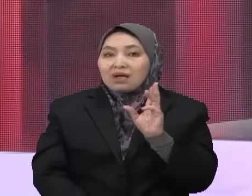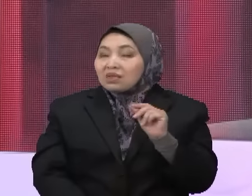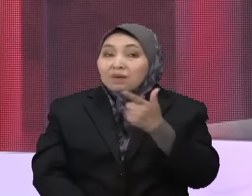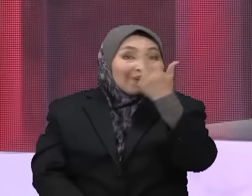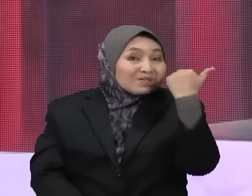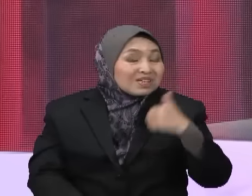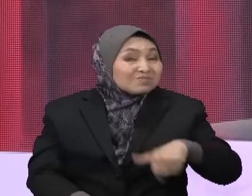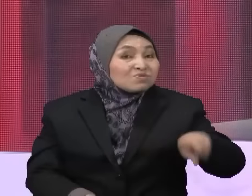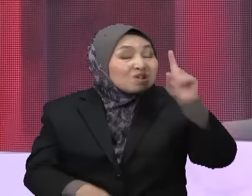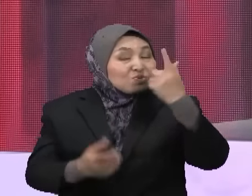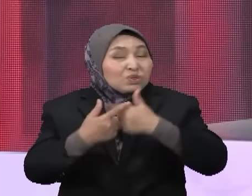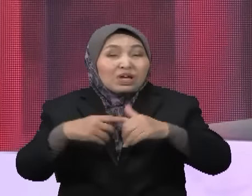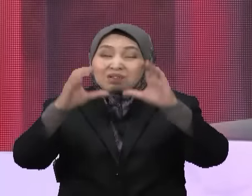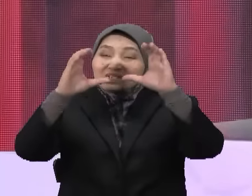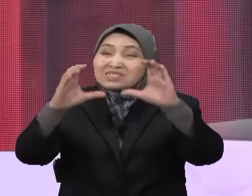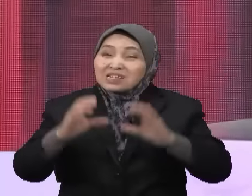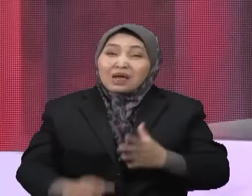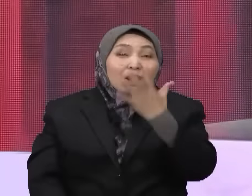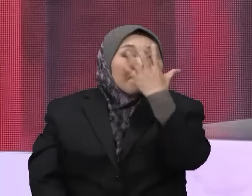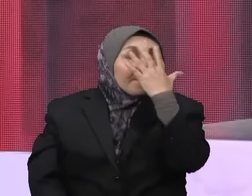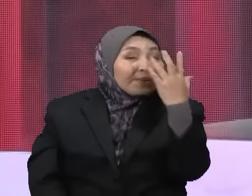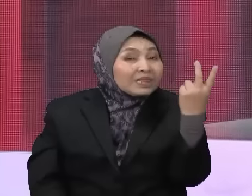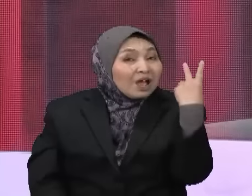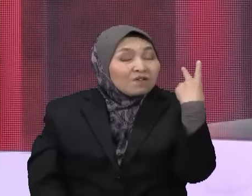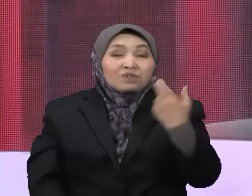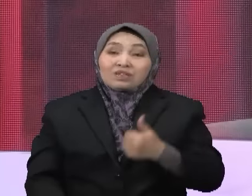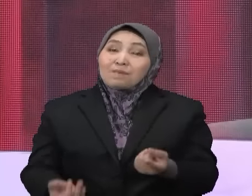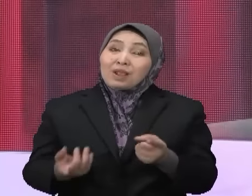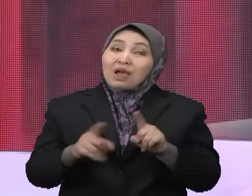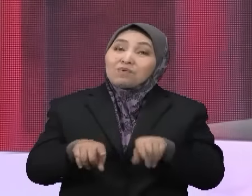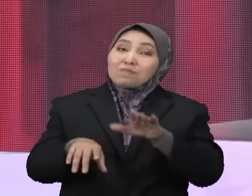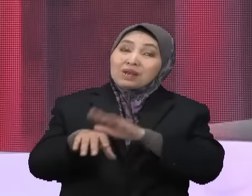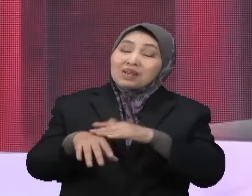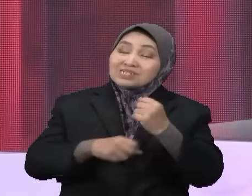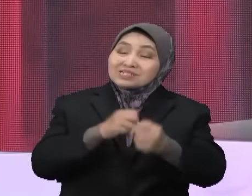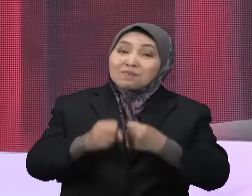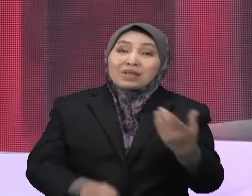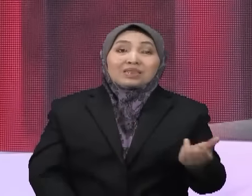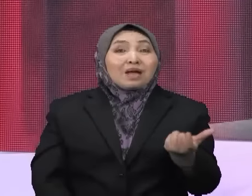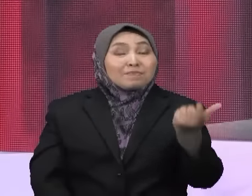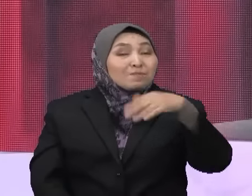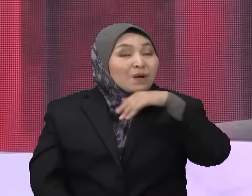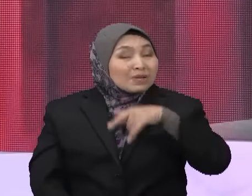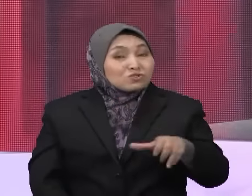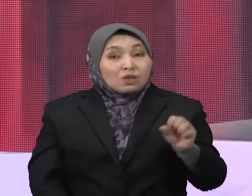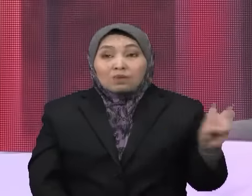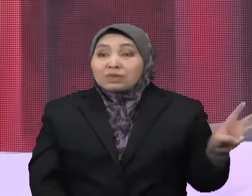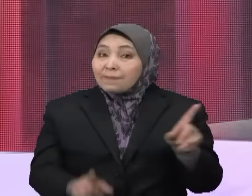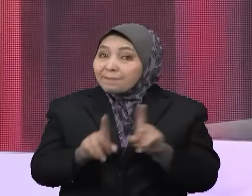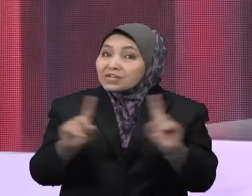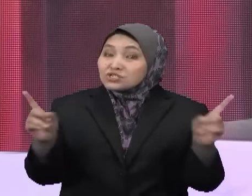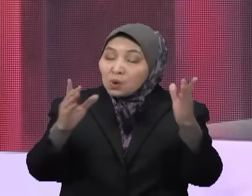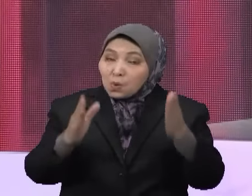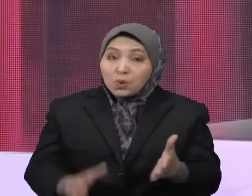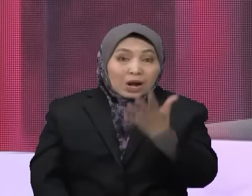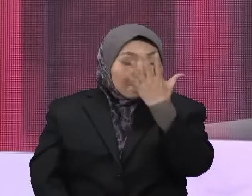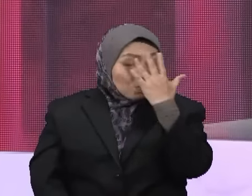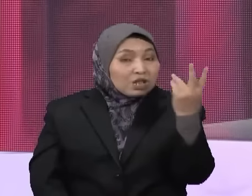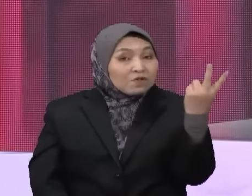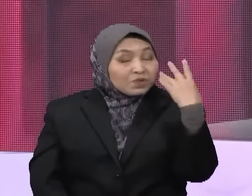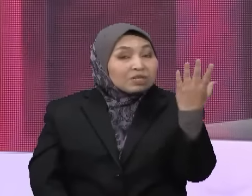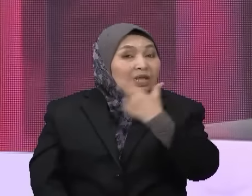satu daripada ciri munafik yang berlaku pada zaman Nabi Muhammad sallallahu alaihi wasallam. Beza di antara orang munafik dan orang beriman